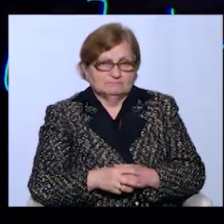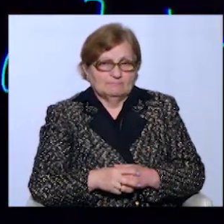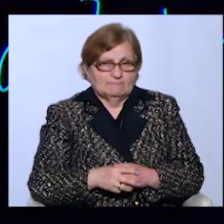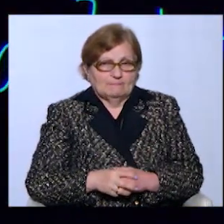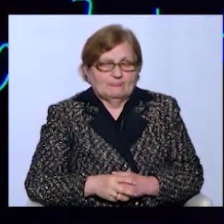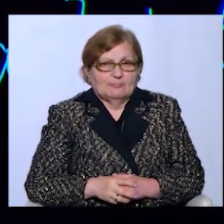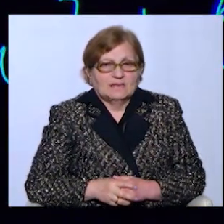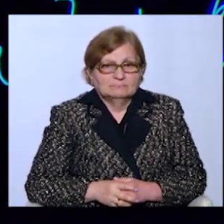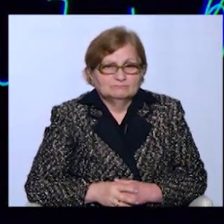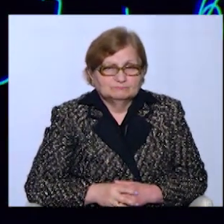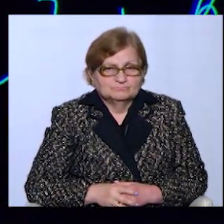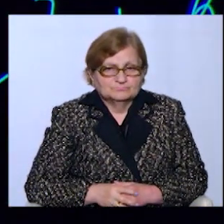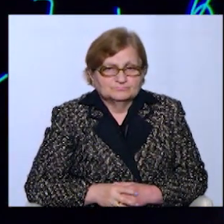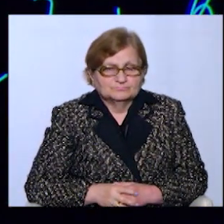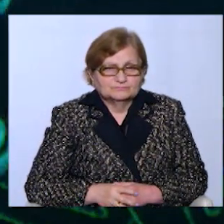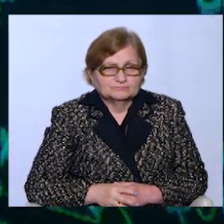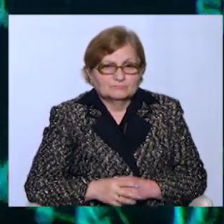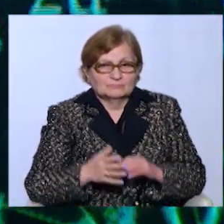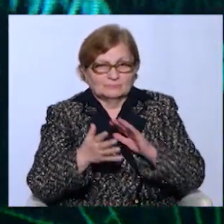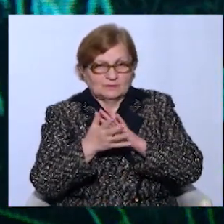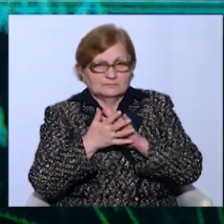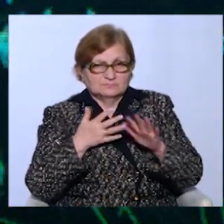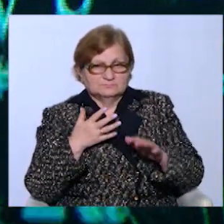მაიზამაც ლამაზად არ გამომისწერა, მაგრამ მე მგონი გასაგებია, ეს არის